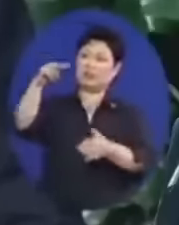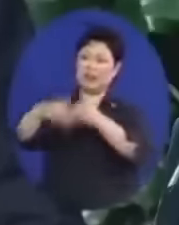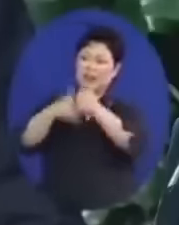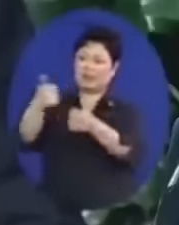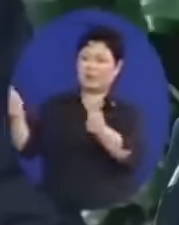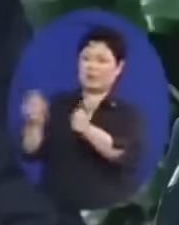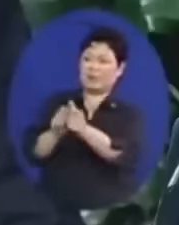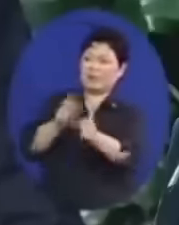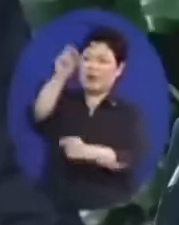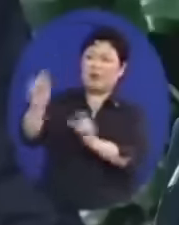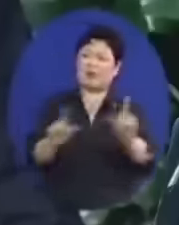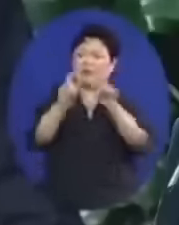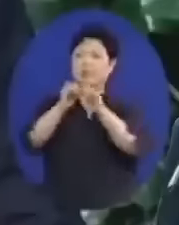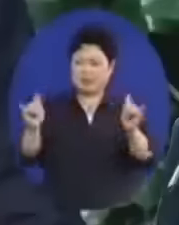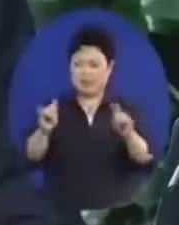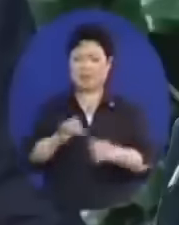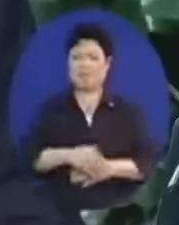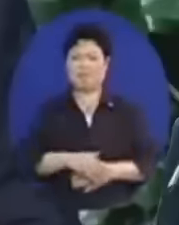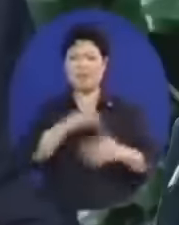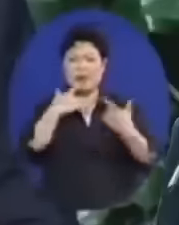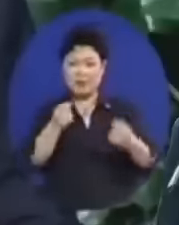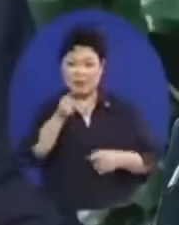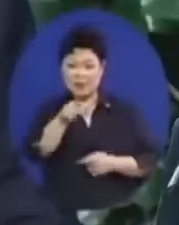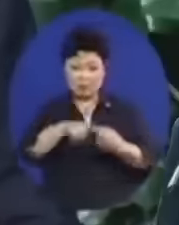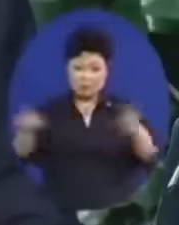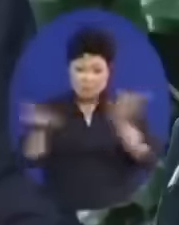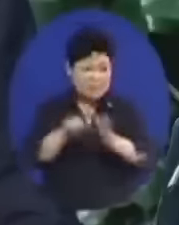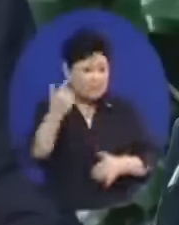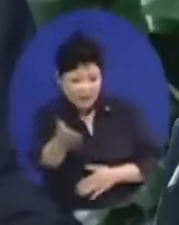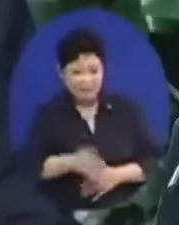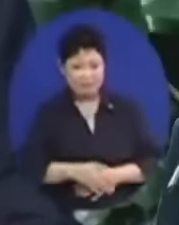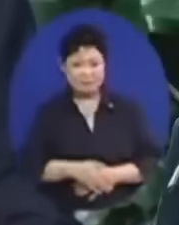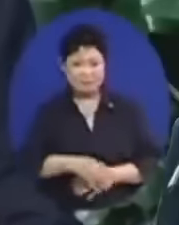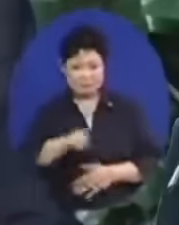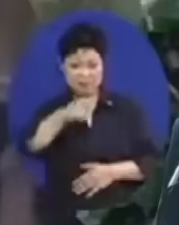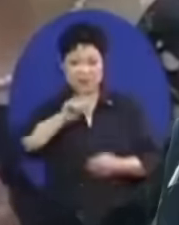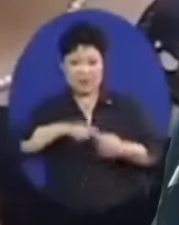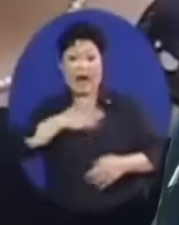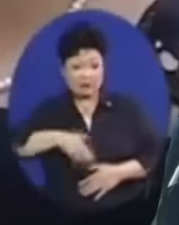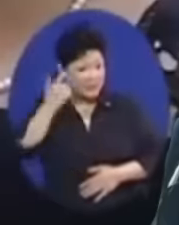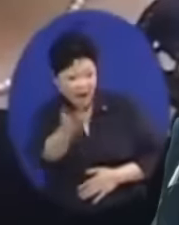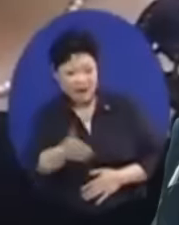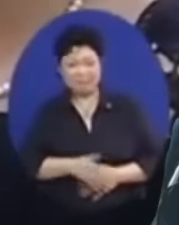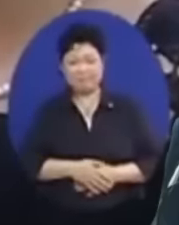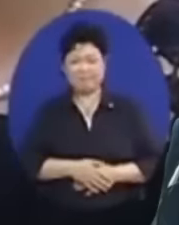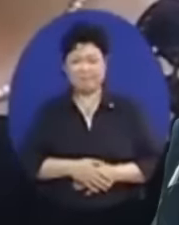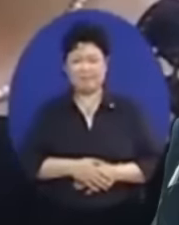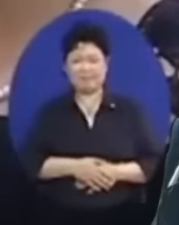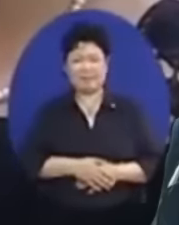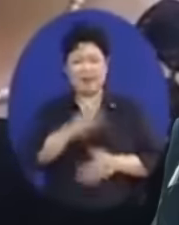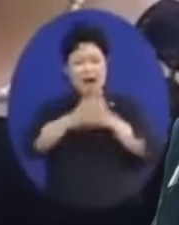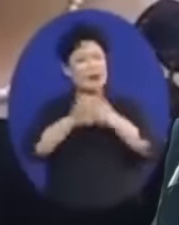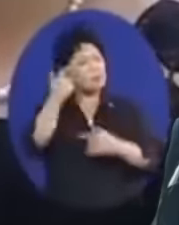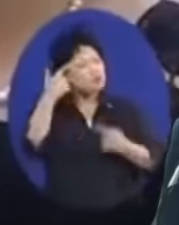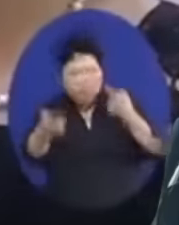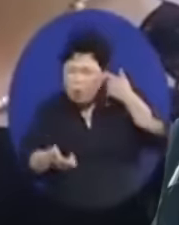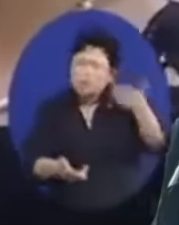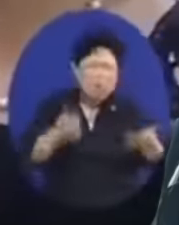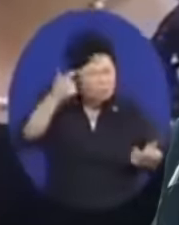더불어 영원히 살 사람이다. 이걸 믿느냐? 이걸 아느냐? 이걸 하나님 물으시는